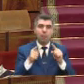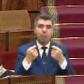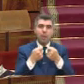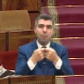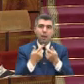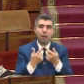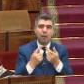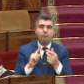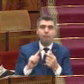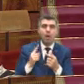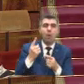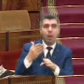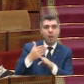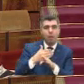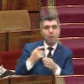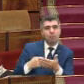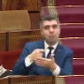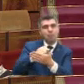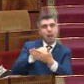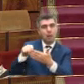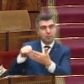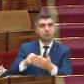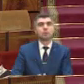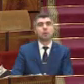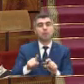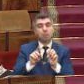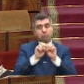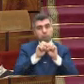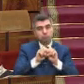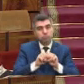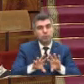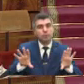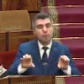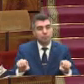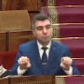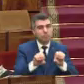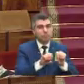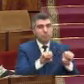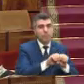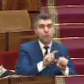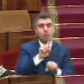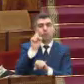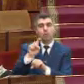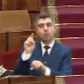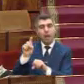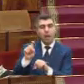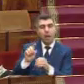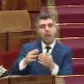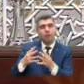تبسيط المساطير ديال الربط بالشبكه، واخيرا توسيع الشبكه بمساعده الجماعات الترابيه في ذلك،